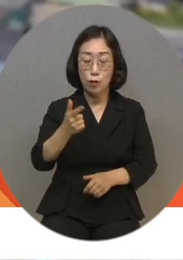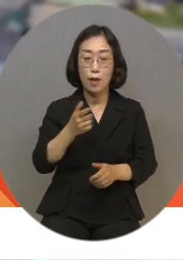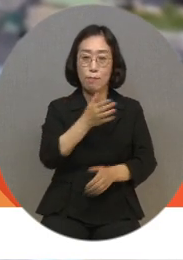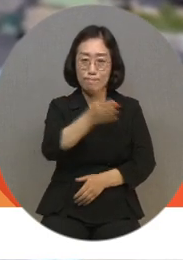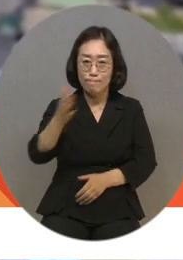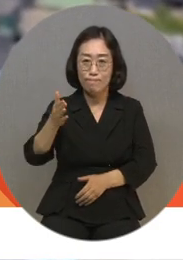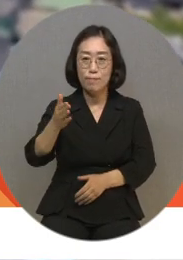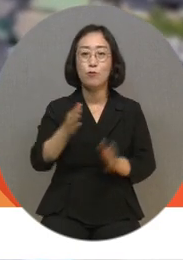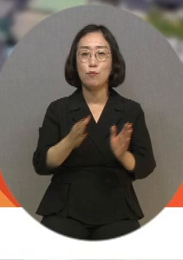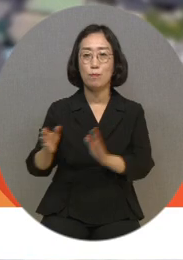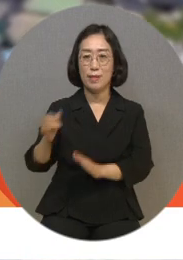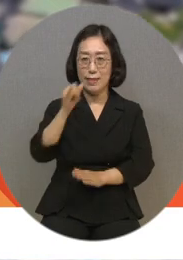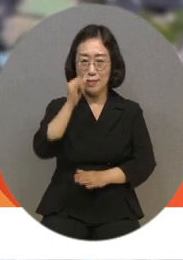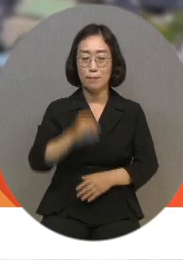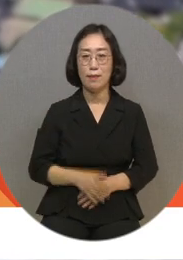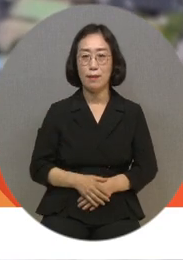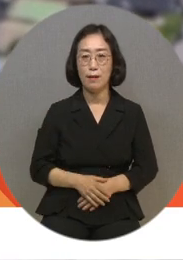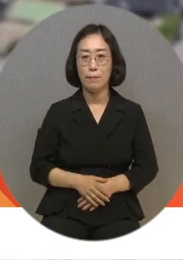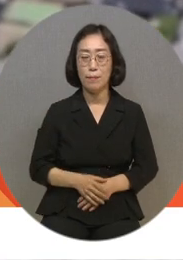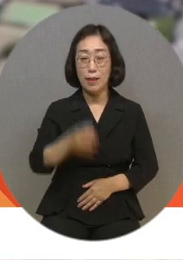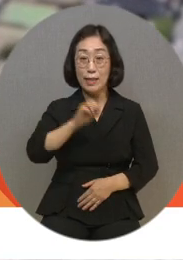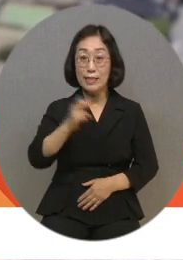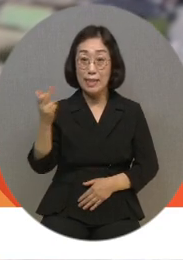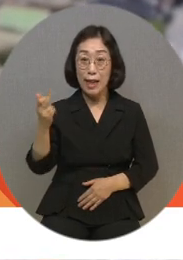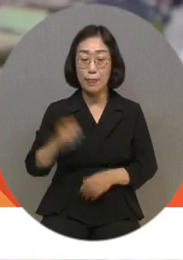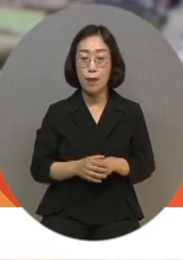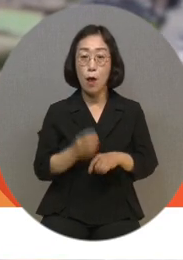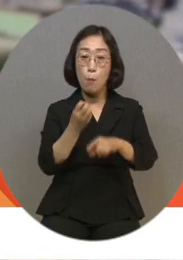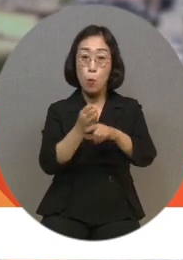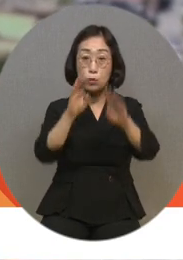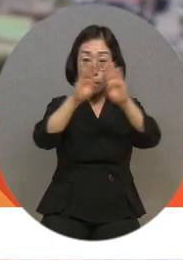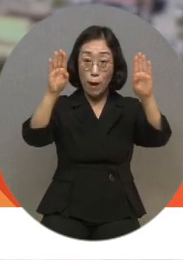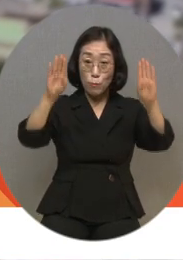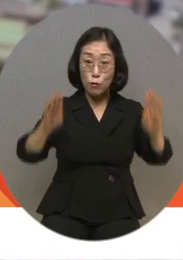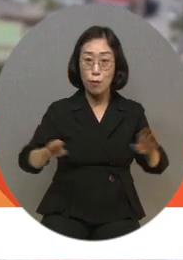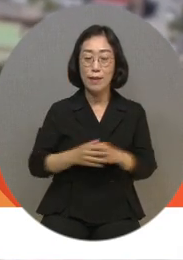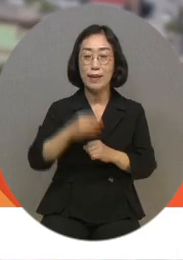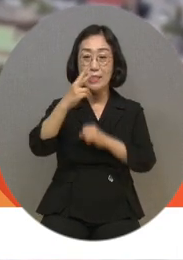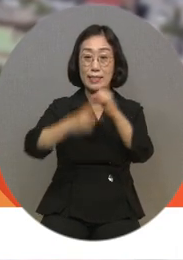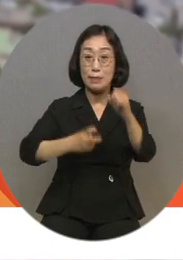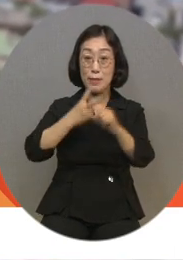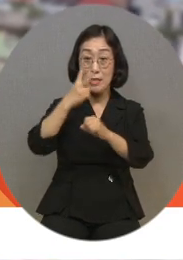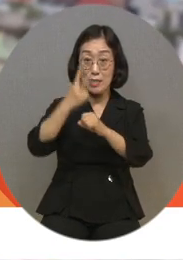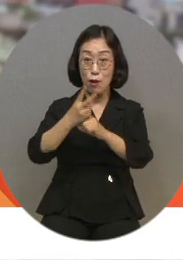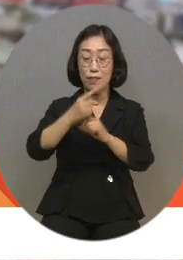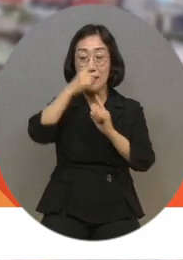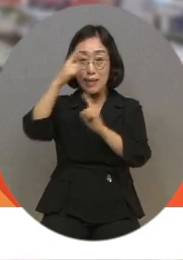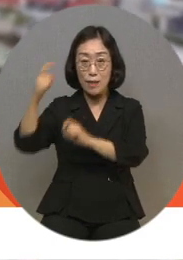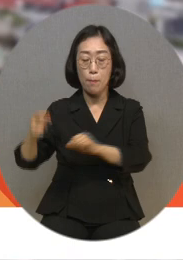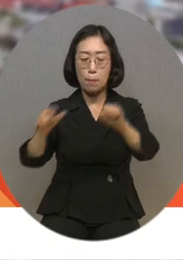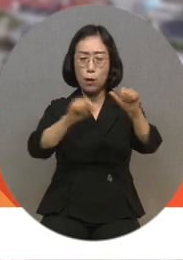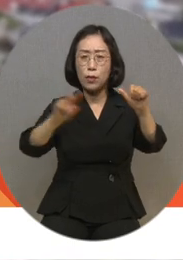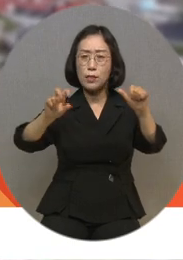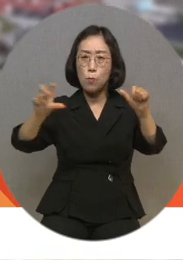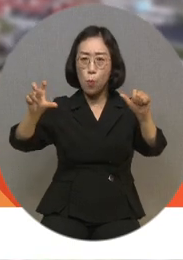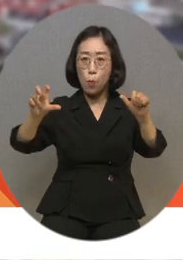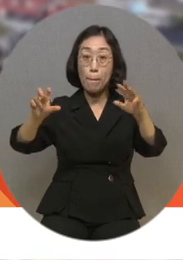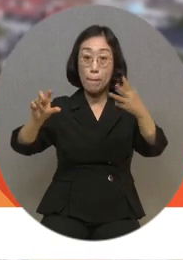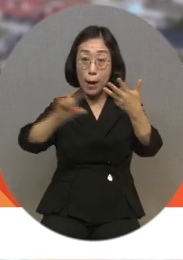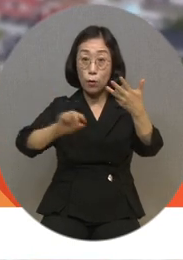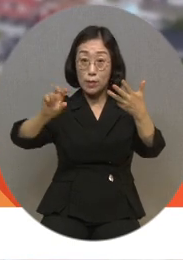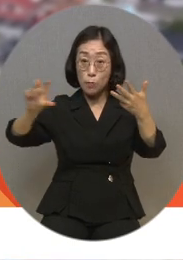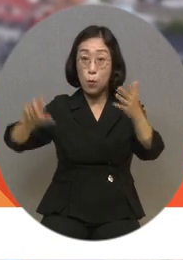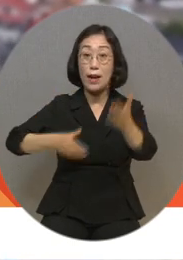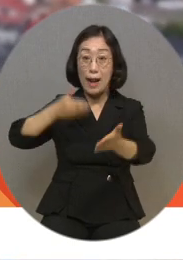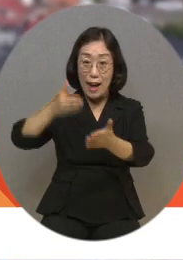선보입니다 익산시 보석 박물관은 개관 22주년을 기념해 8월 25일까지 나라별